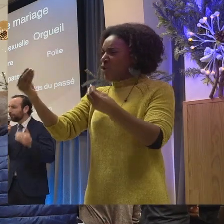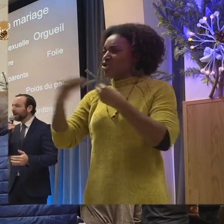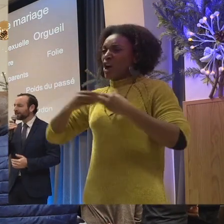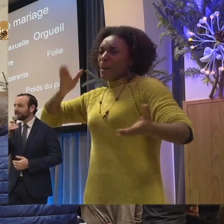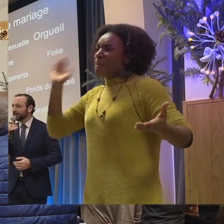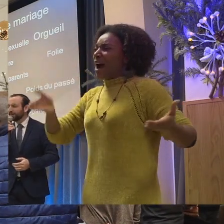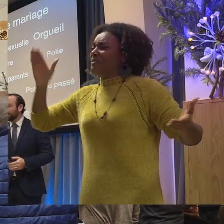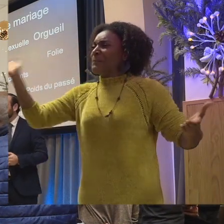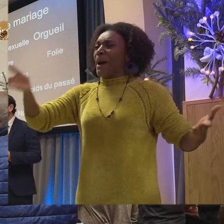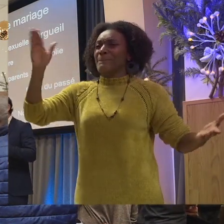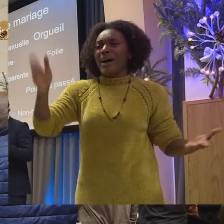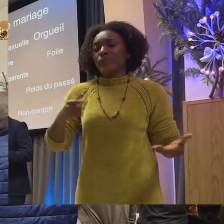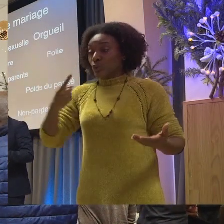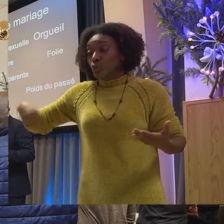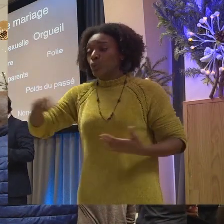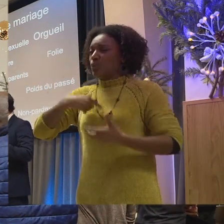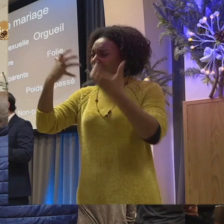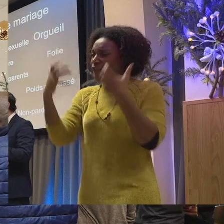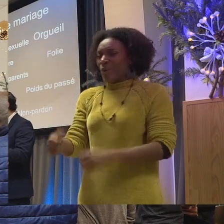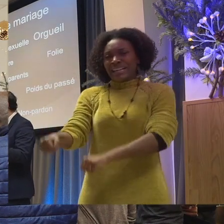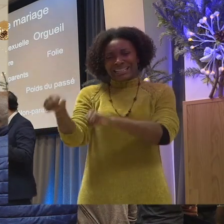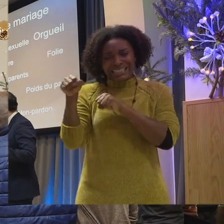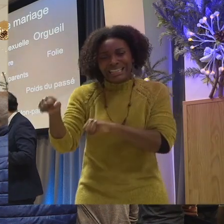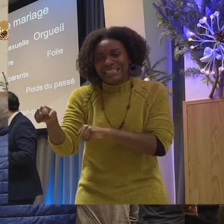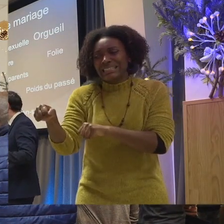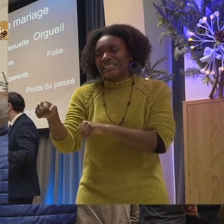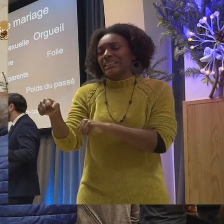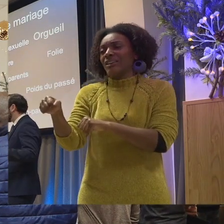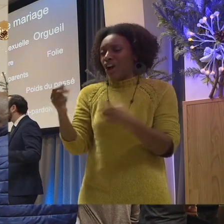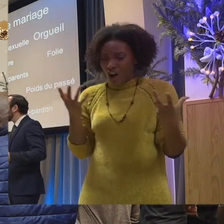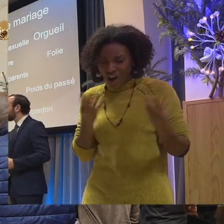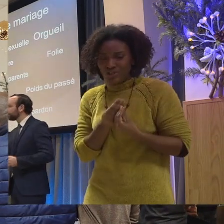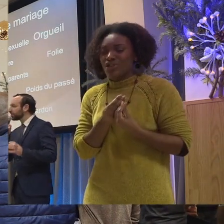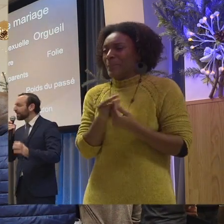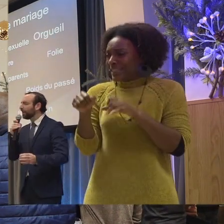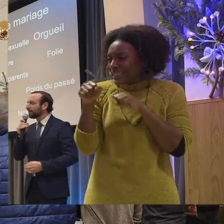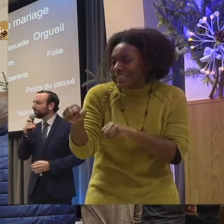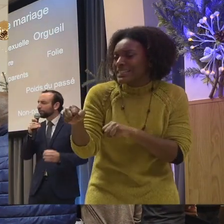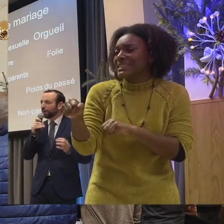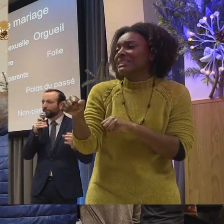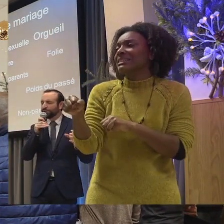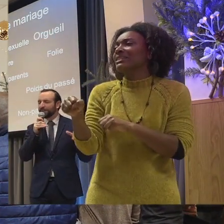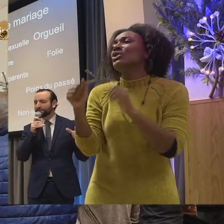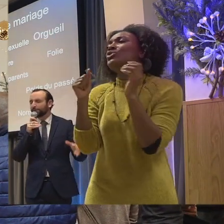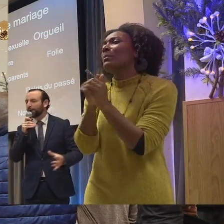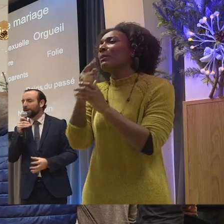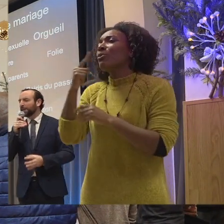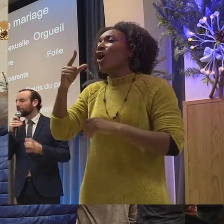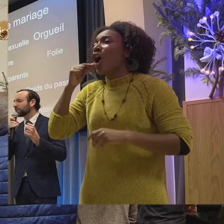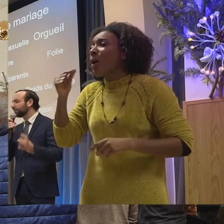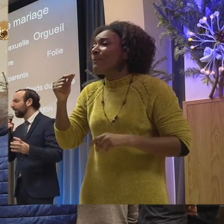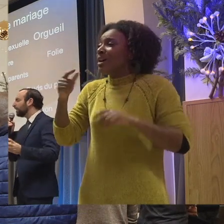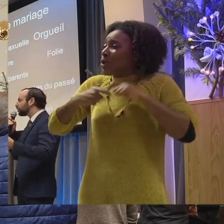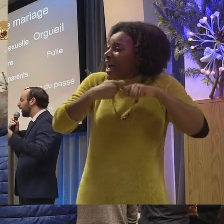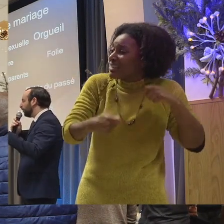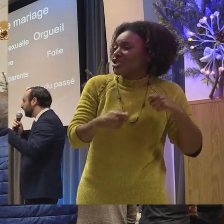de les combattre, afin de résister dans le mauvais jour, Seigneur. Ma prière est que chaque mari soit uni à sa femme et que